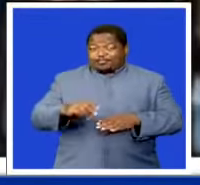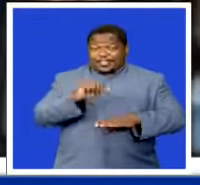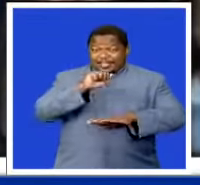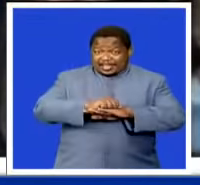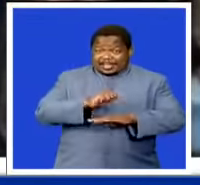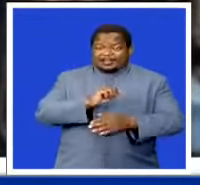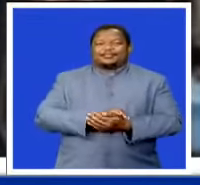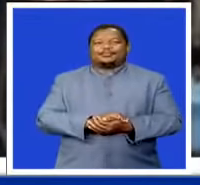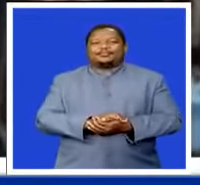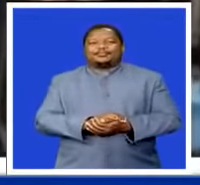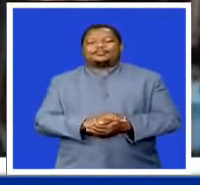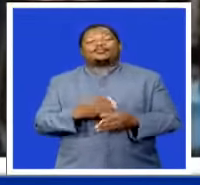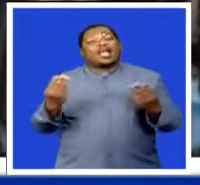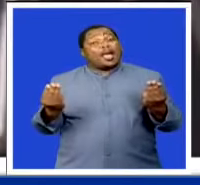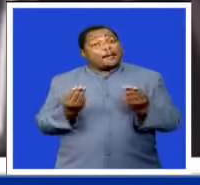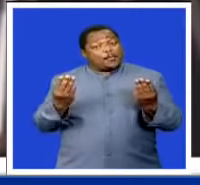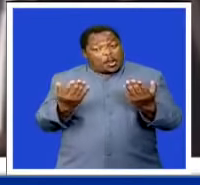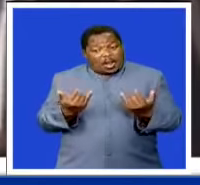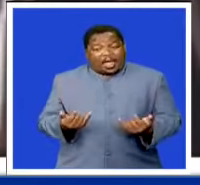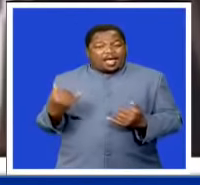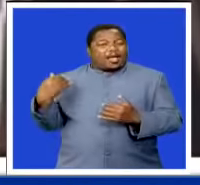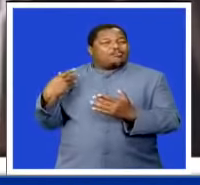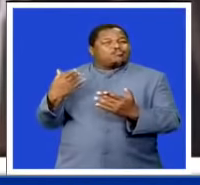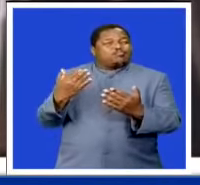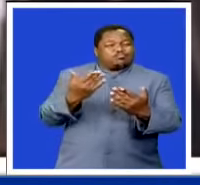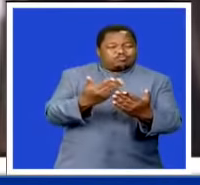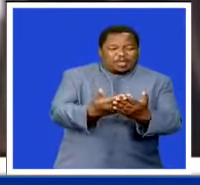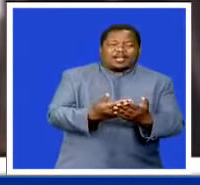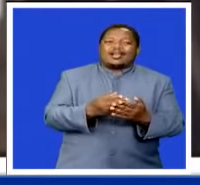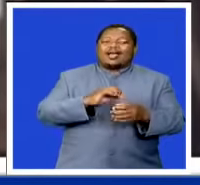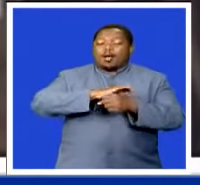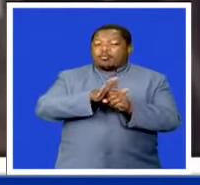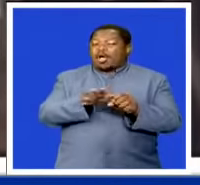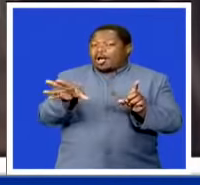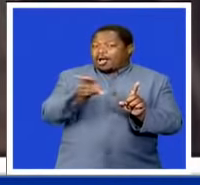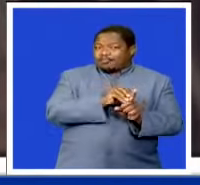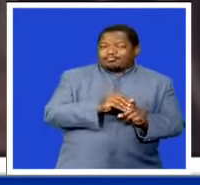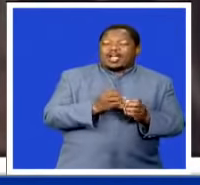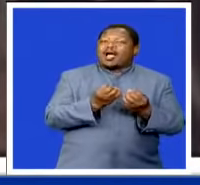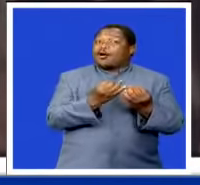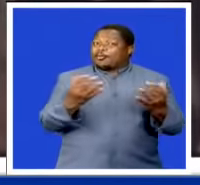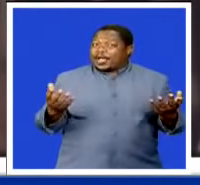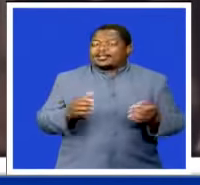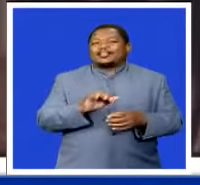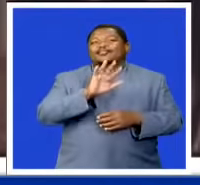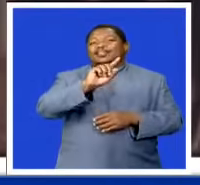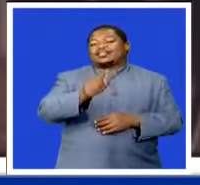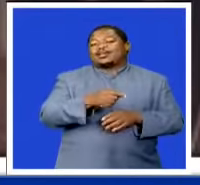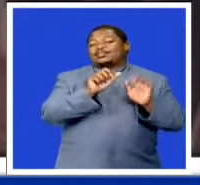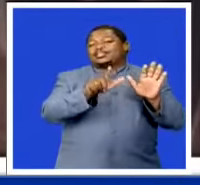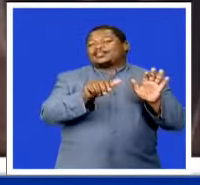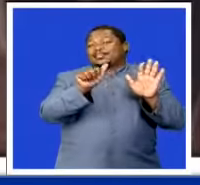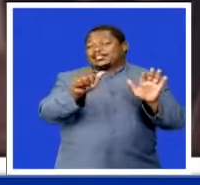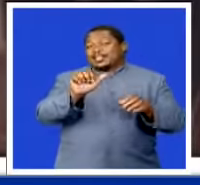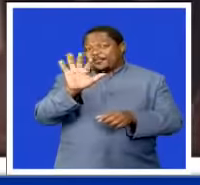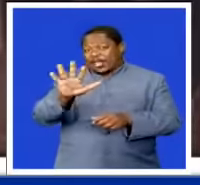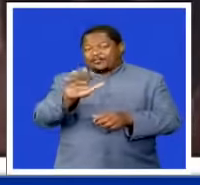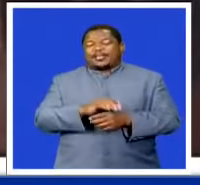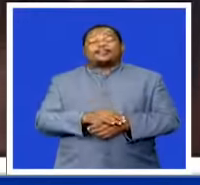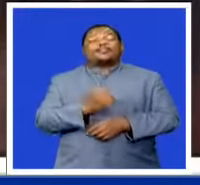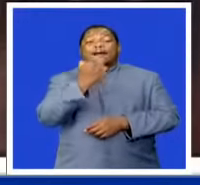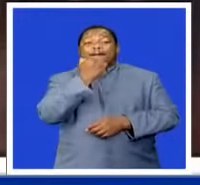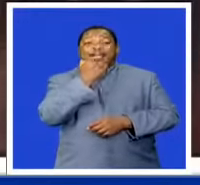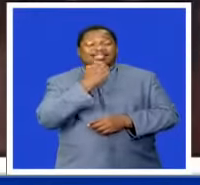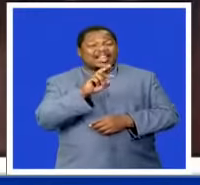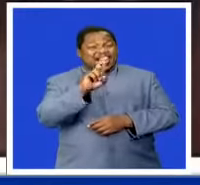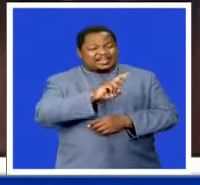bangu-5,765. Liningi lalabantu labanalo mkhuhlane lapha eveni basesifundzeni sakamanzini njengoba bangu